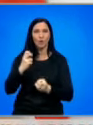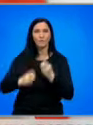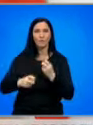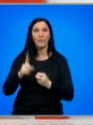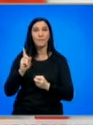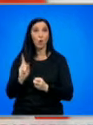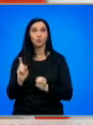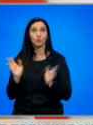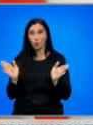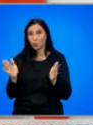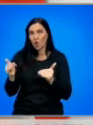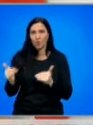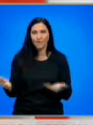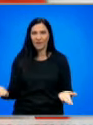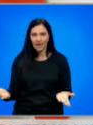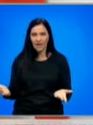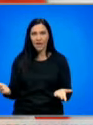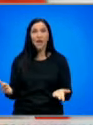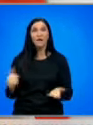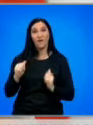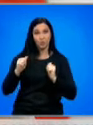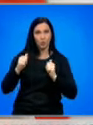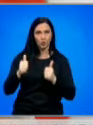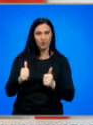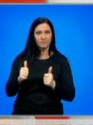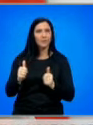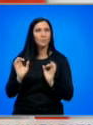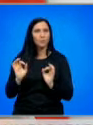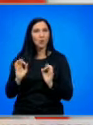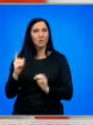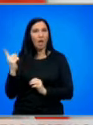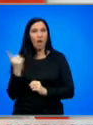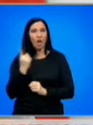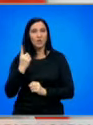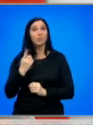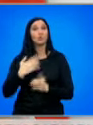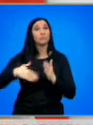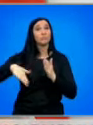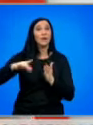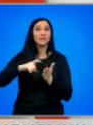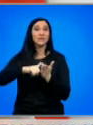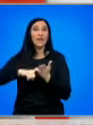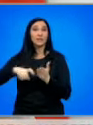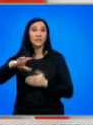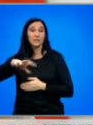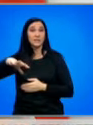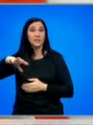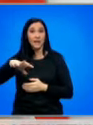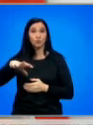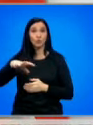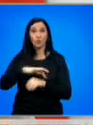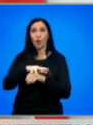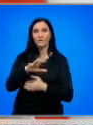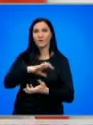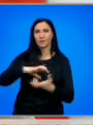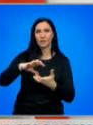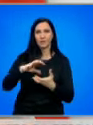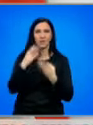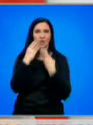сме идентифицирали в туризма, т.е. един от най-засегнатите сектори от